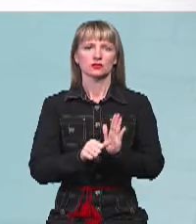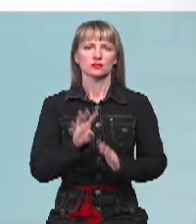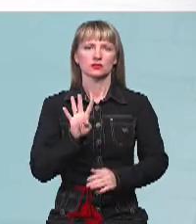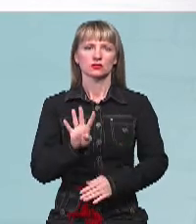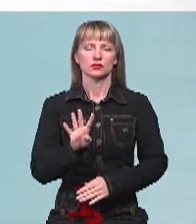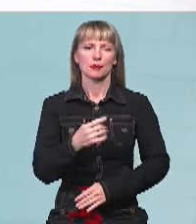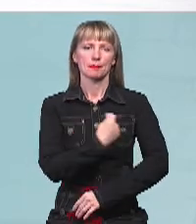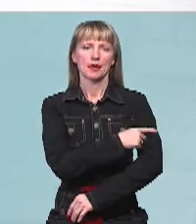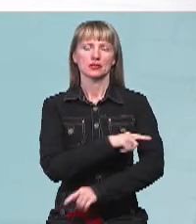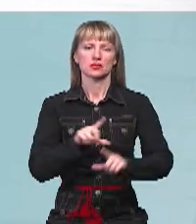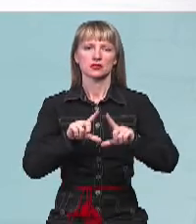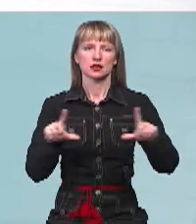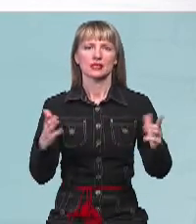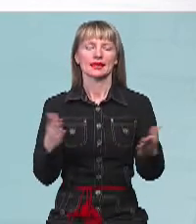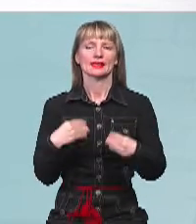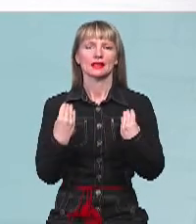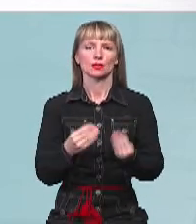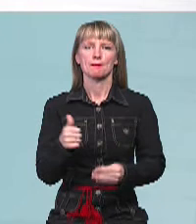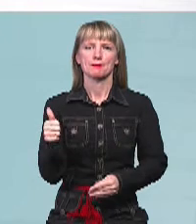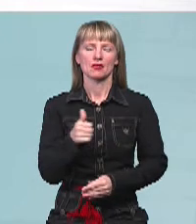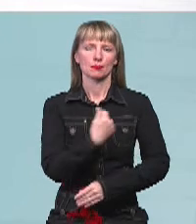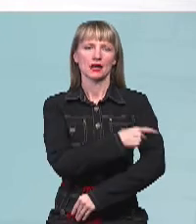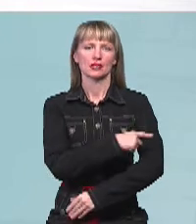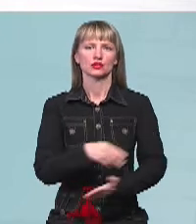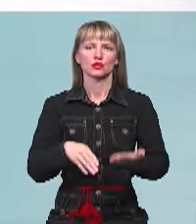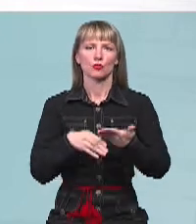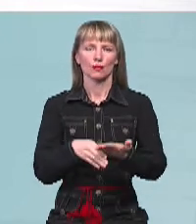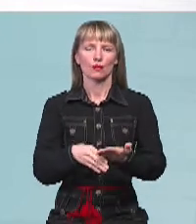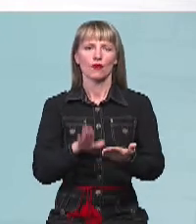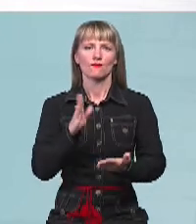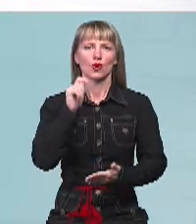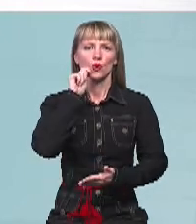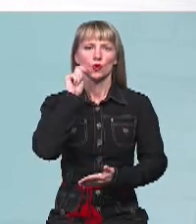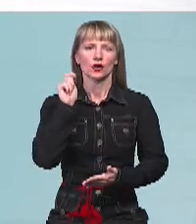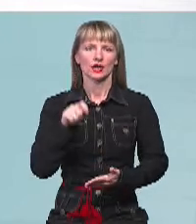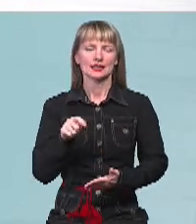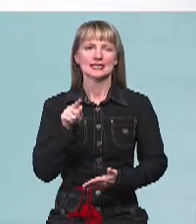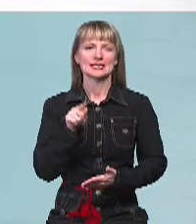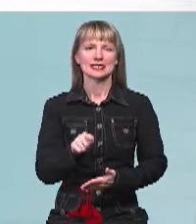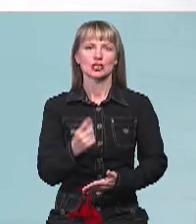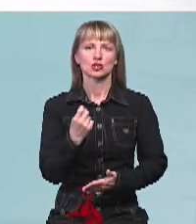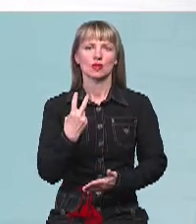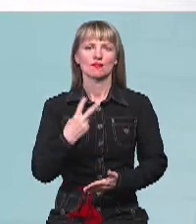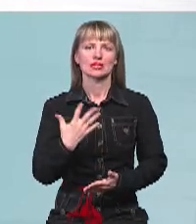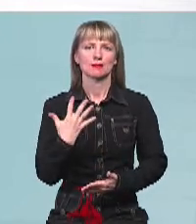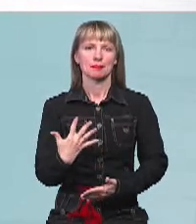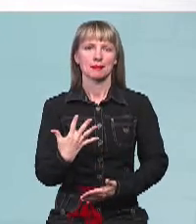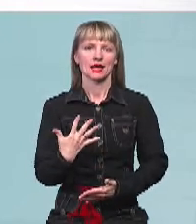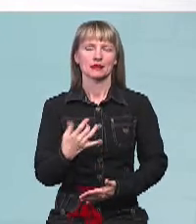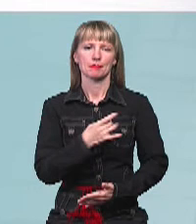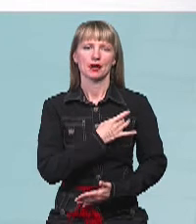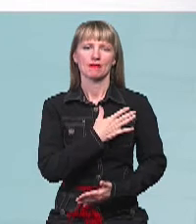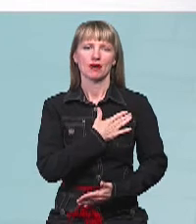1264 медичні заклади, які надають первинну медичну допомогу в Україні. З них 125 –